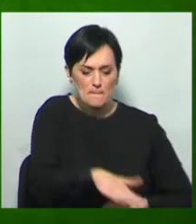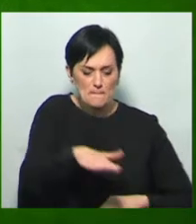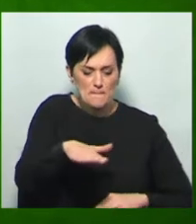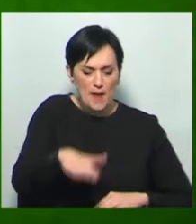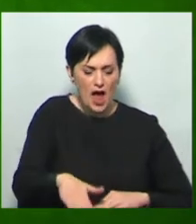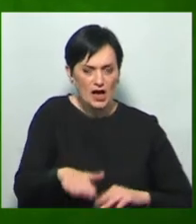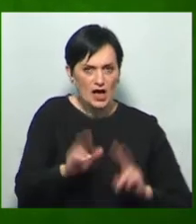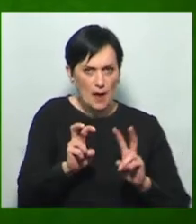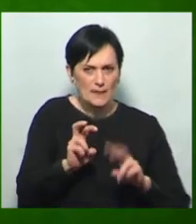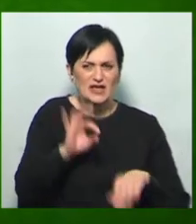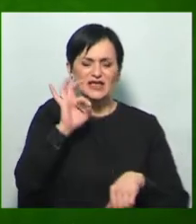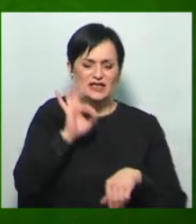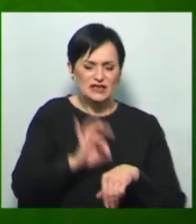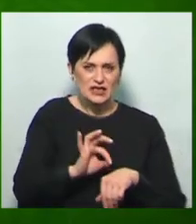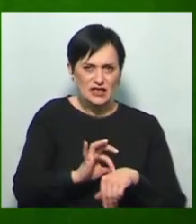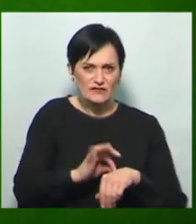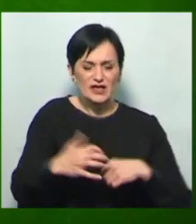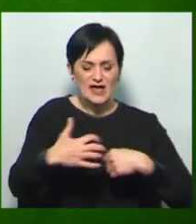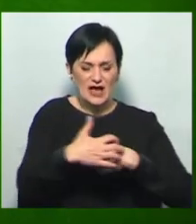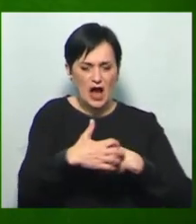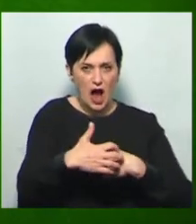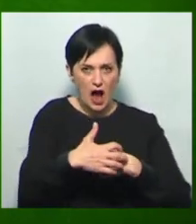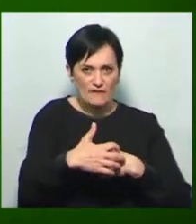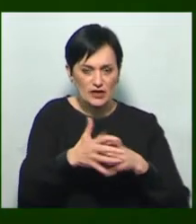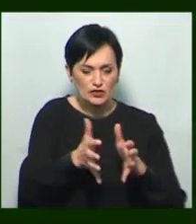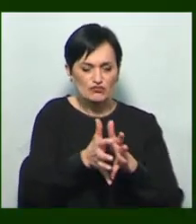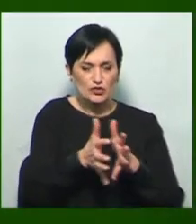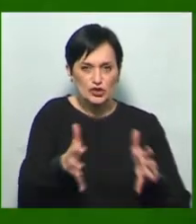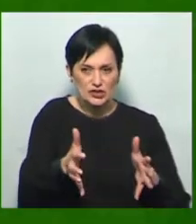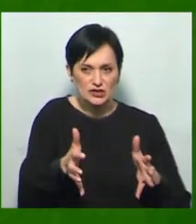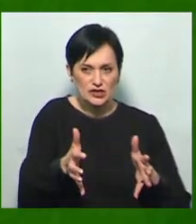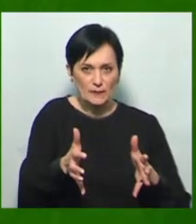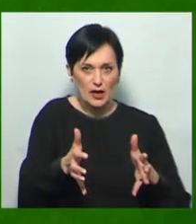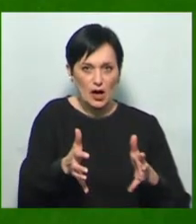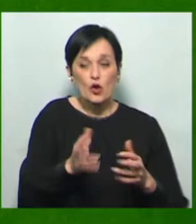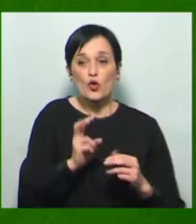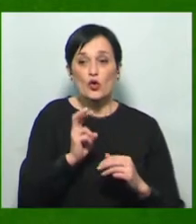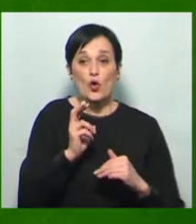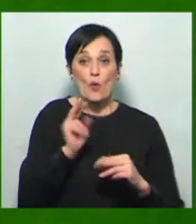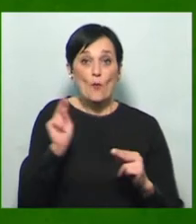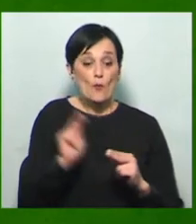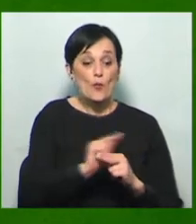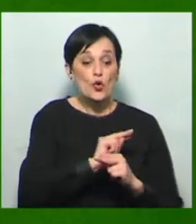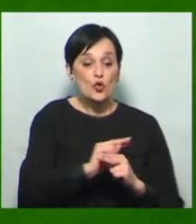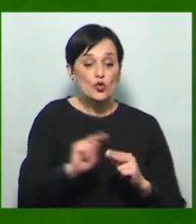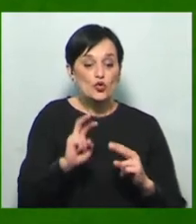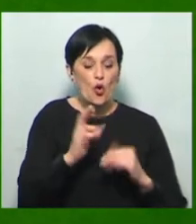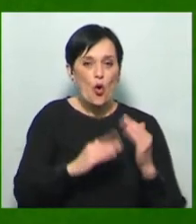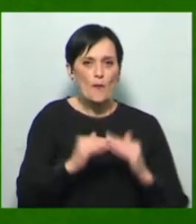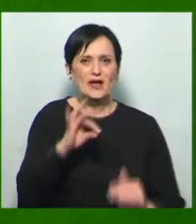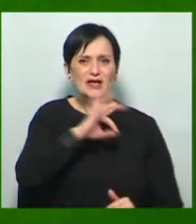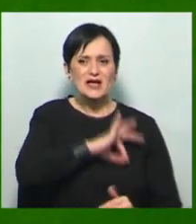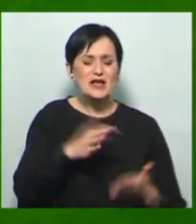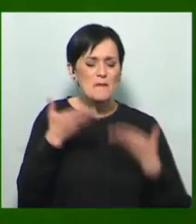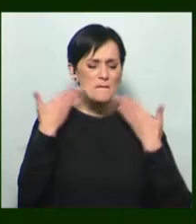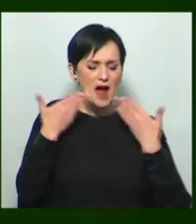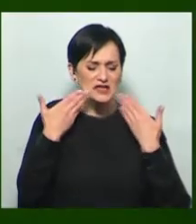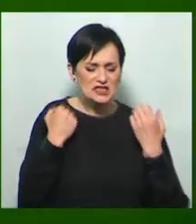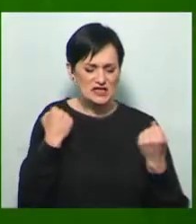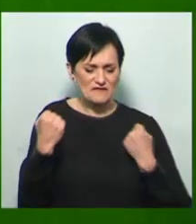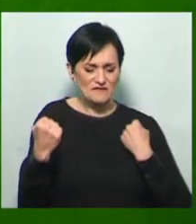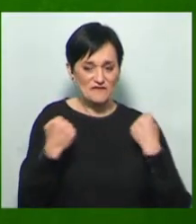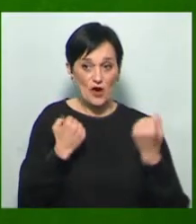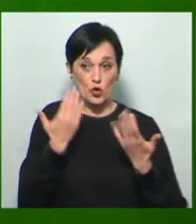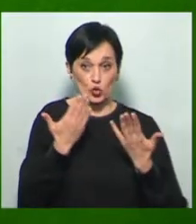ფეხებში, ტკივილი, ქავილი, შესიება. პროფილაქტიკისთვის გამოიყენეთ მარტივი ვარჯიშები.